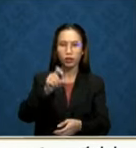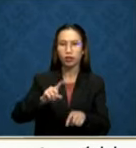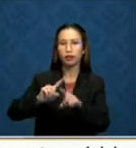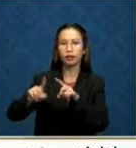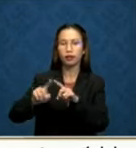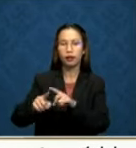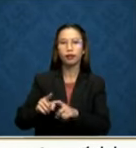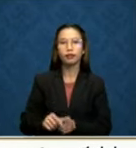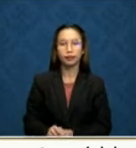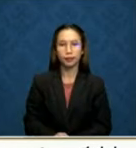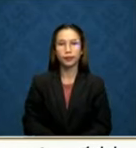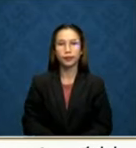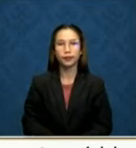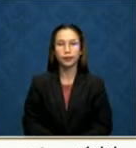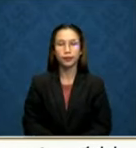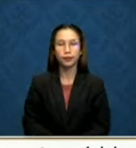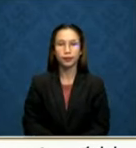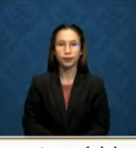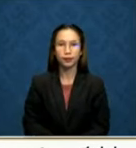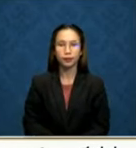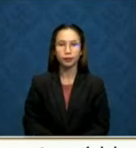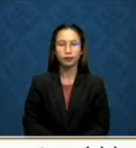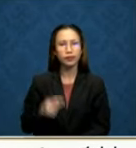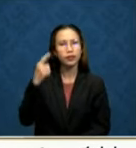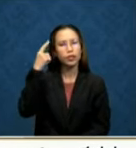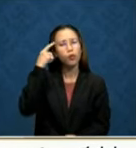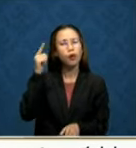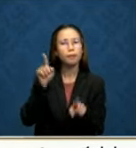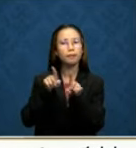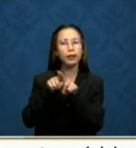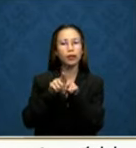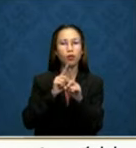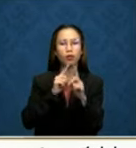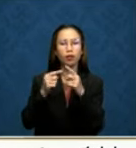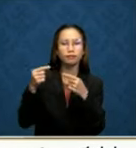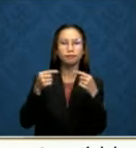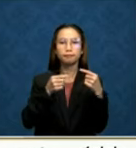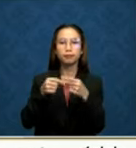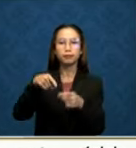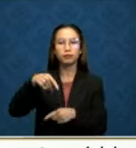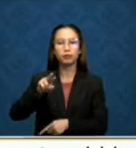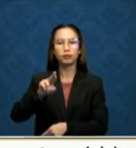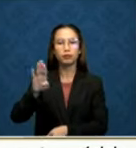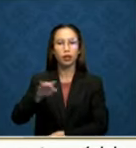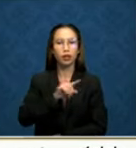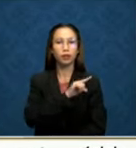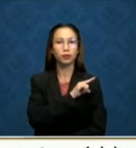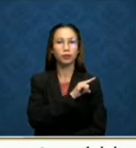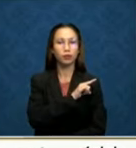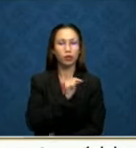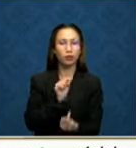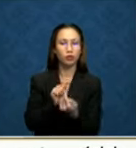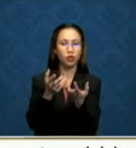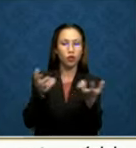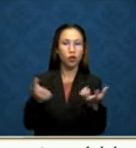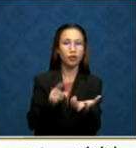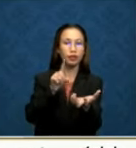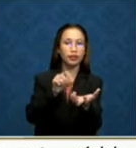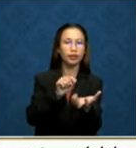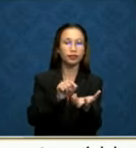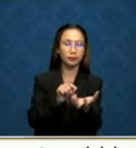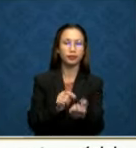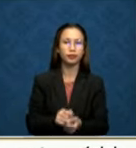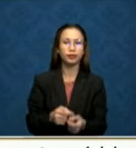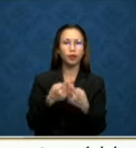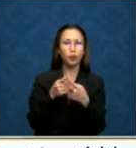องเพระฉะนั้นเราเรีกวาบก inappropriateเรื่องพระรชบััห kwam รับผิดต่คามชำรษบอกพร้องของสินค้ามาน